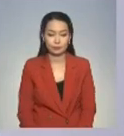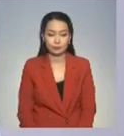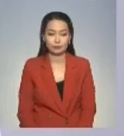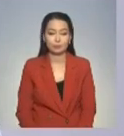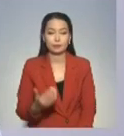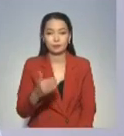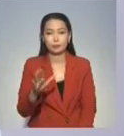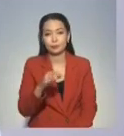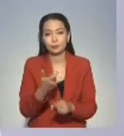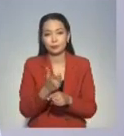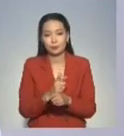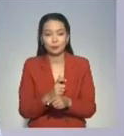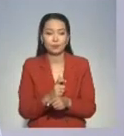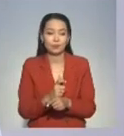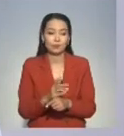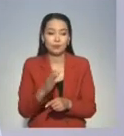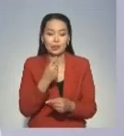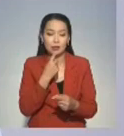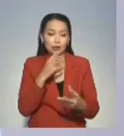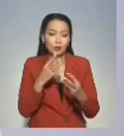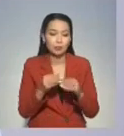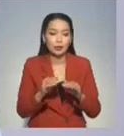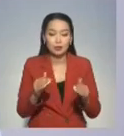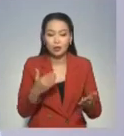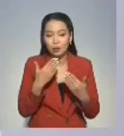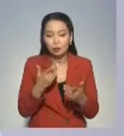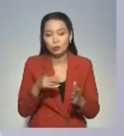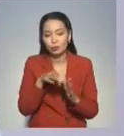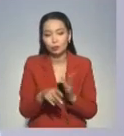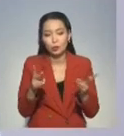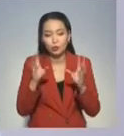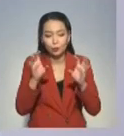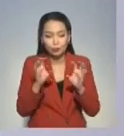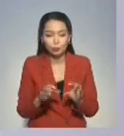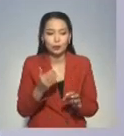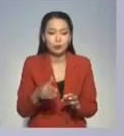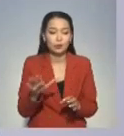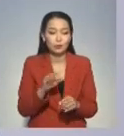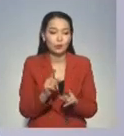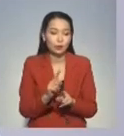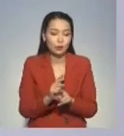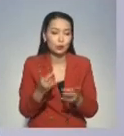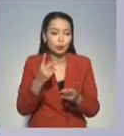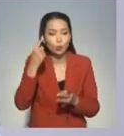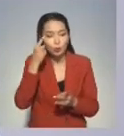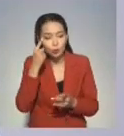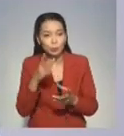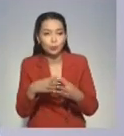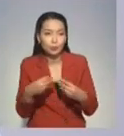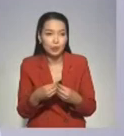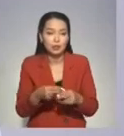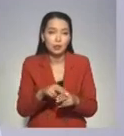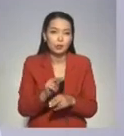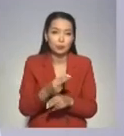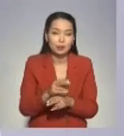Насколько разрушительно насилие среди детей и в отношении детей. И эти нормы необходимо менять через посыл к семьям, что не нужно думать. Меня так воспитывали,